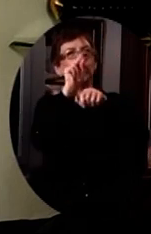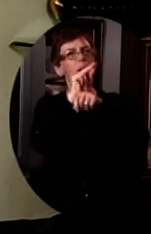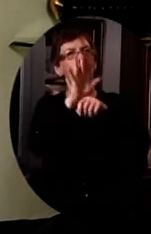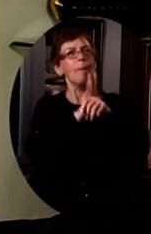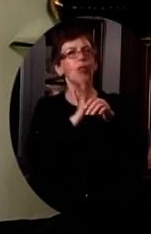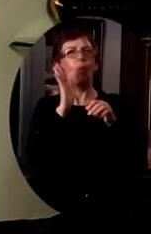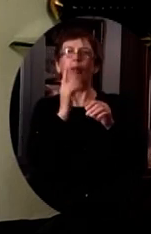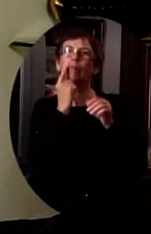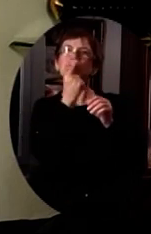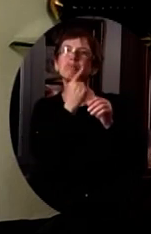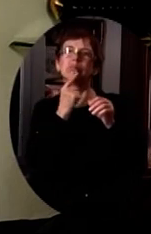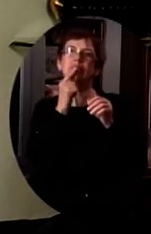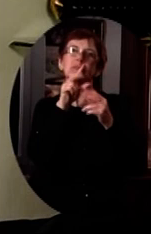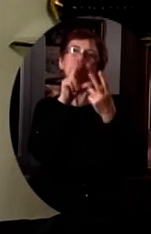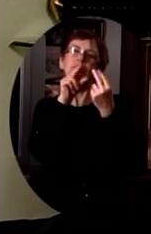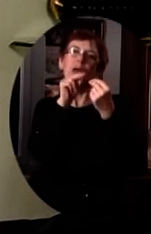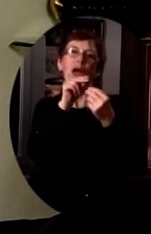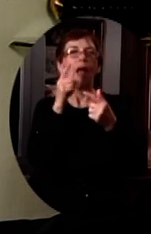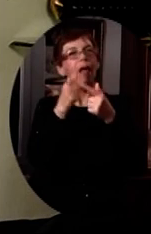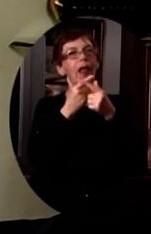לקרוא שפתיים?